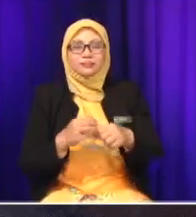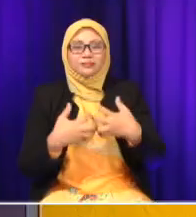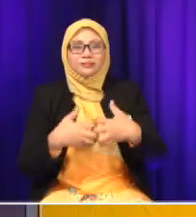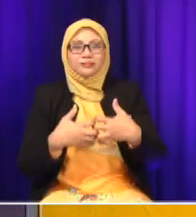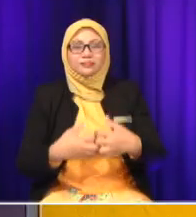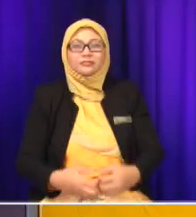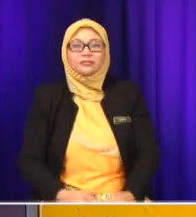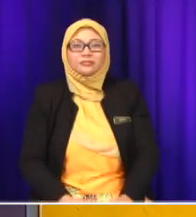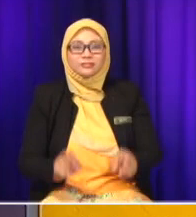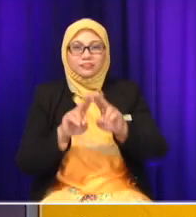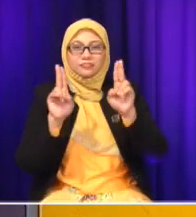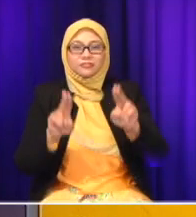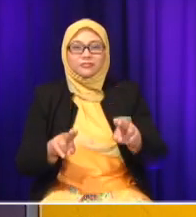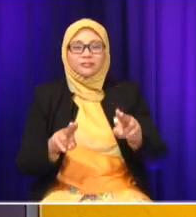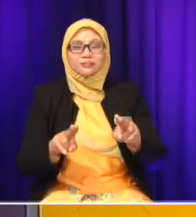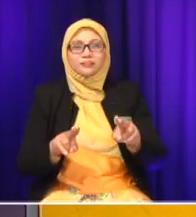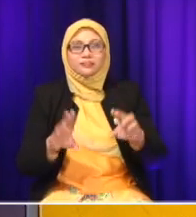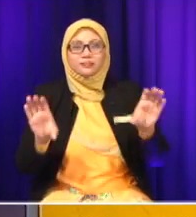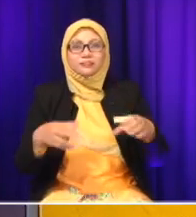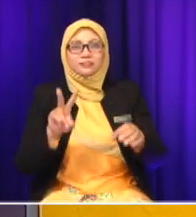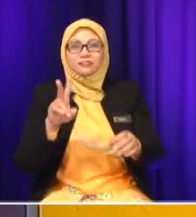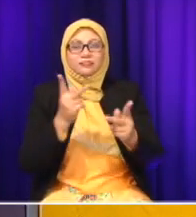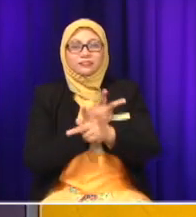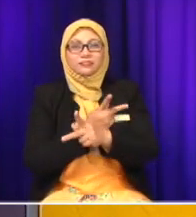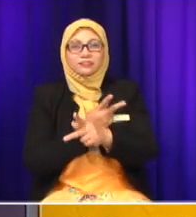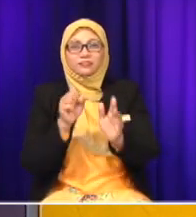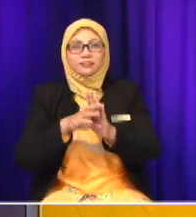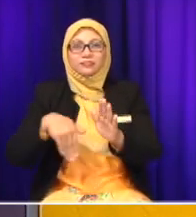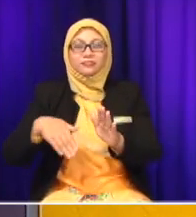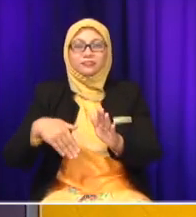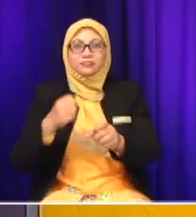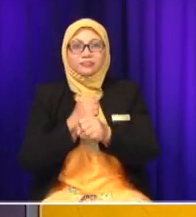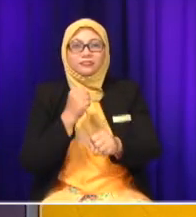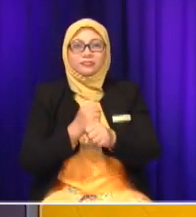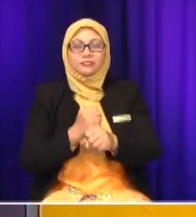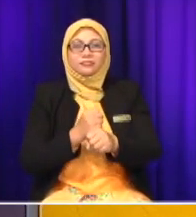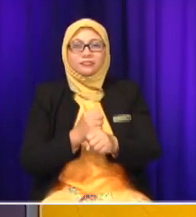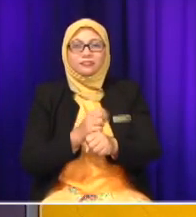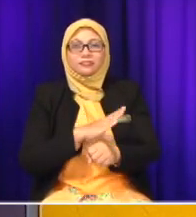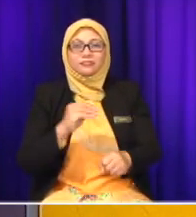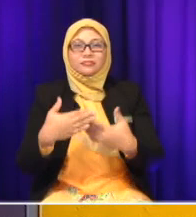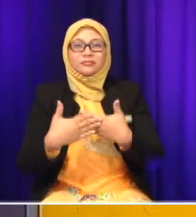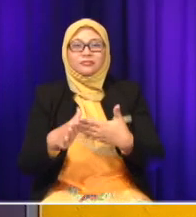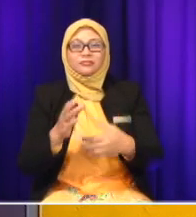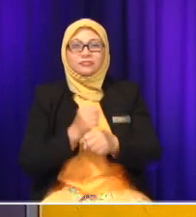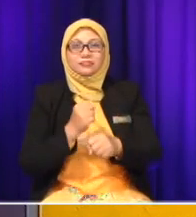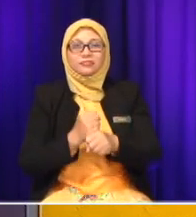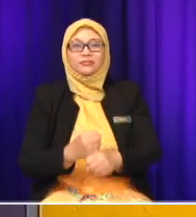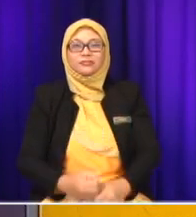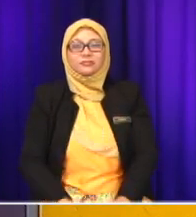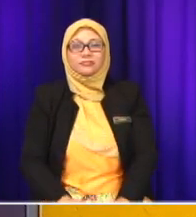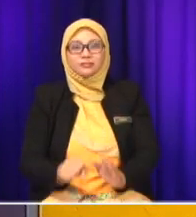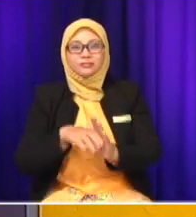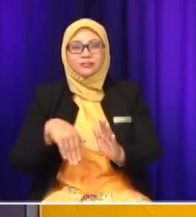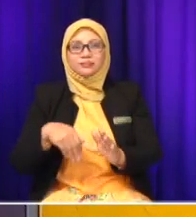pempatan ini dilakukan sebanyak dua kali iaitu sebelum kerja merombak dan juga selepas kerja merombak okey Kalau sebelum kerja